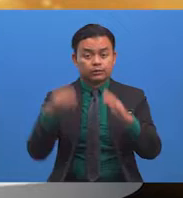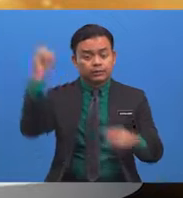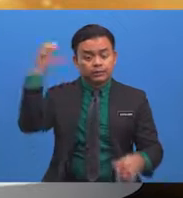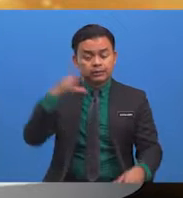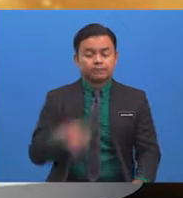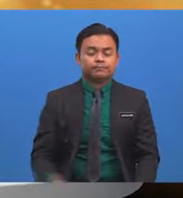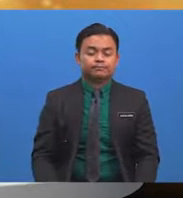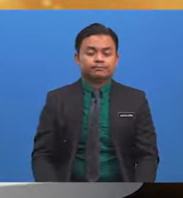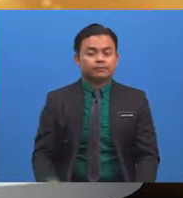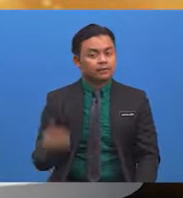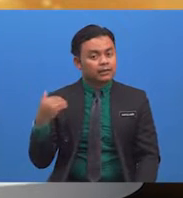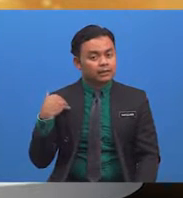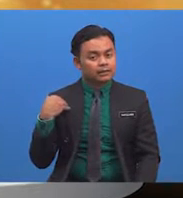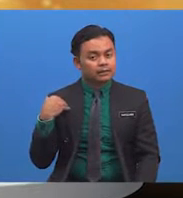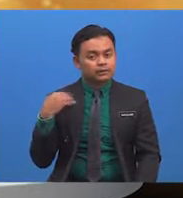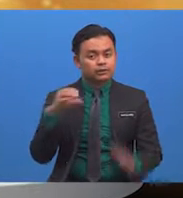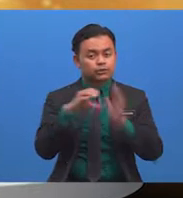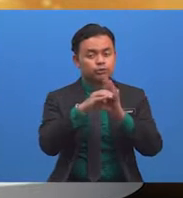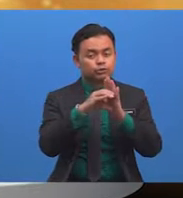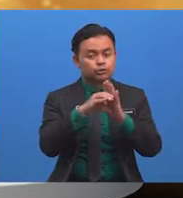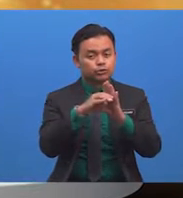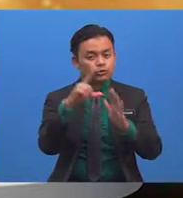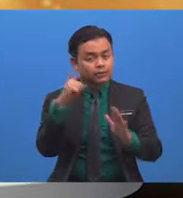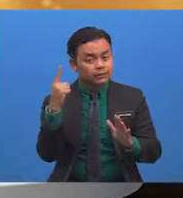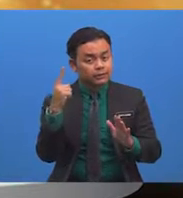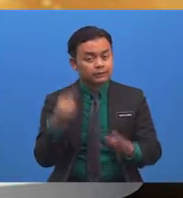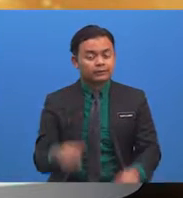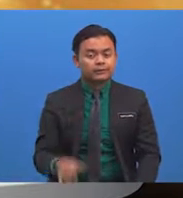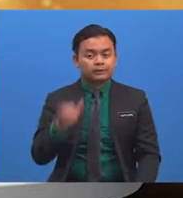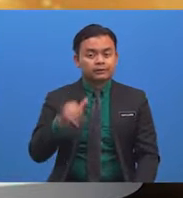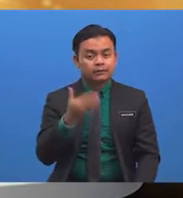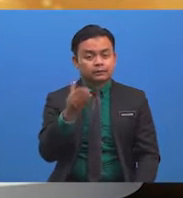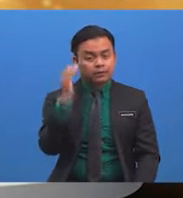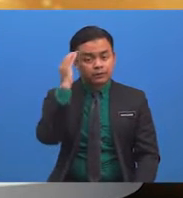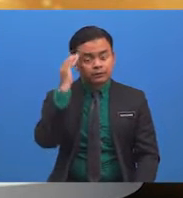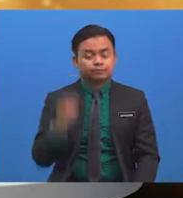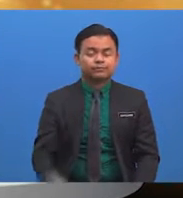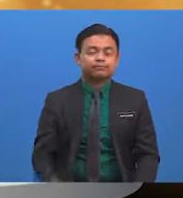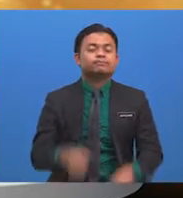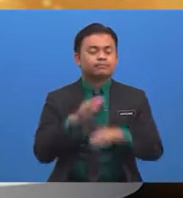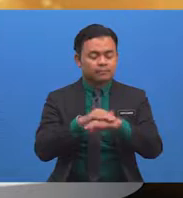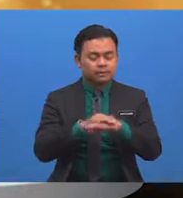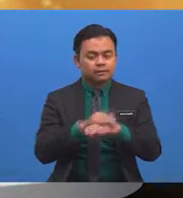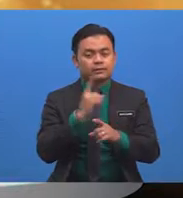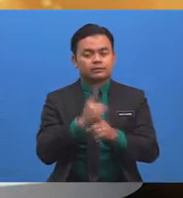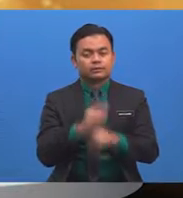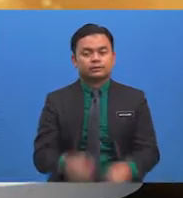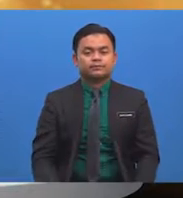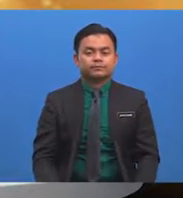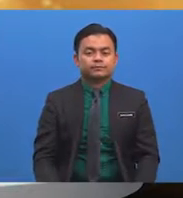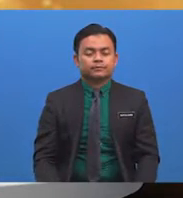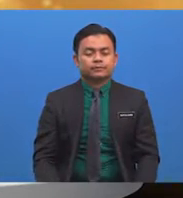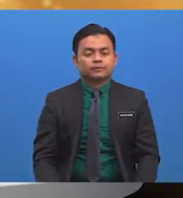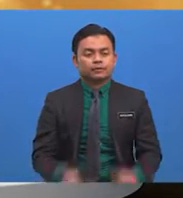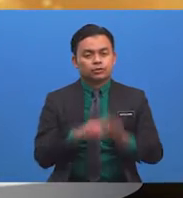contoh-contoh yang berkaitan dengan fenomena pantulan cahaya ini? Banyak sebenarnya contoh yang